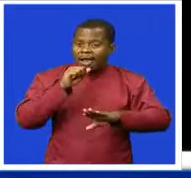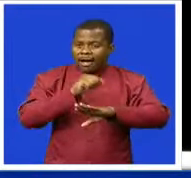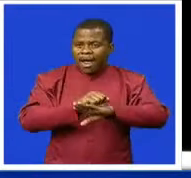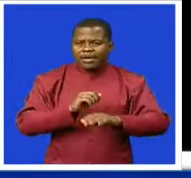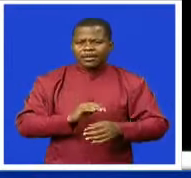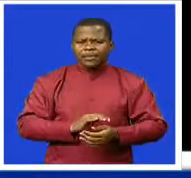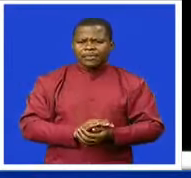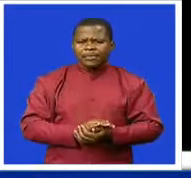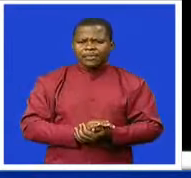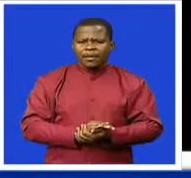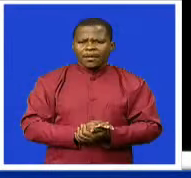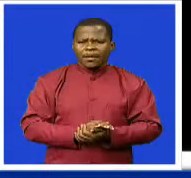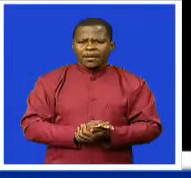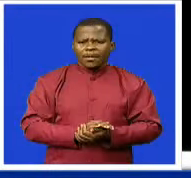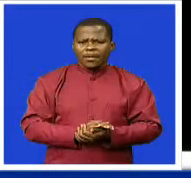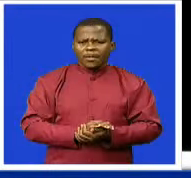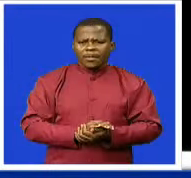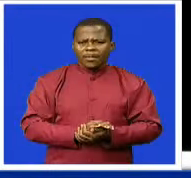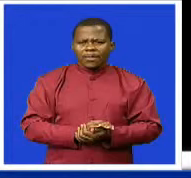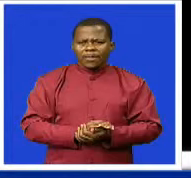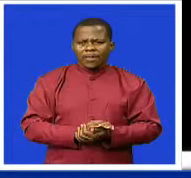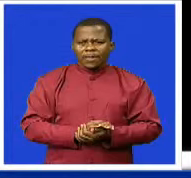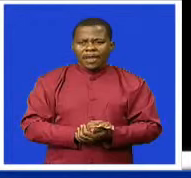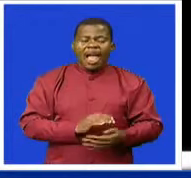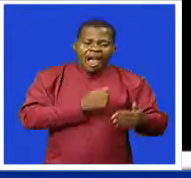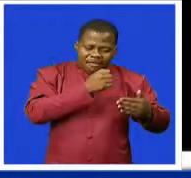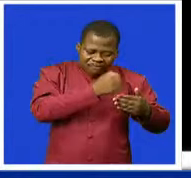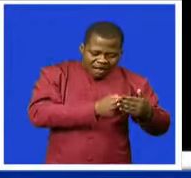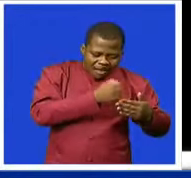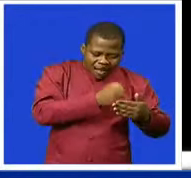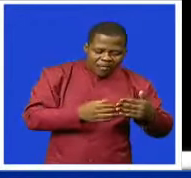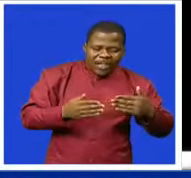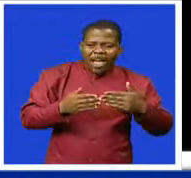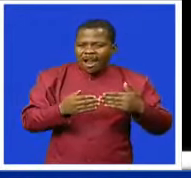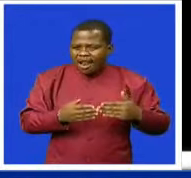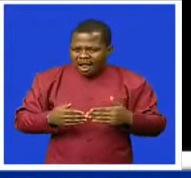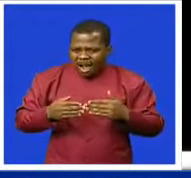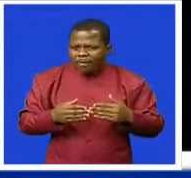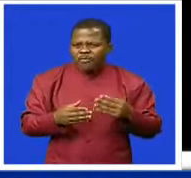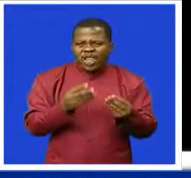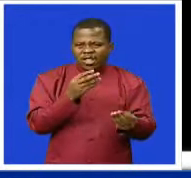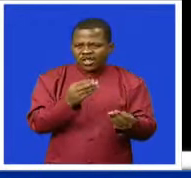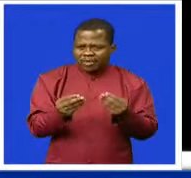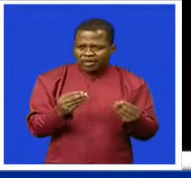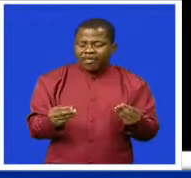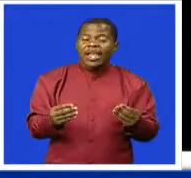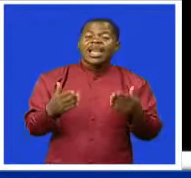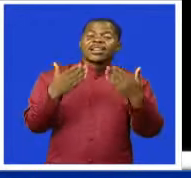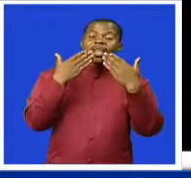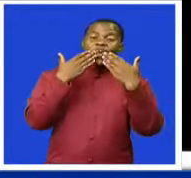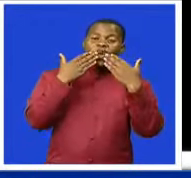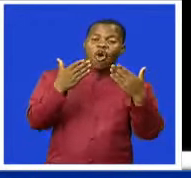kola abantwana bendlunkulu sidishayela nje amabhodlela kakhulu uhulumende wembobe etihlobeni takhe